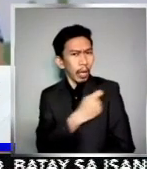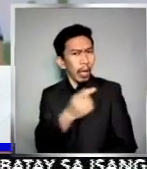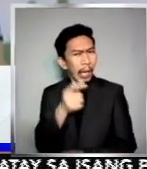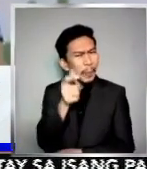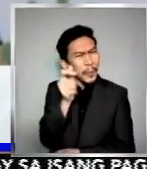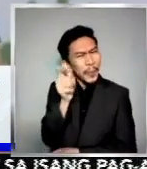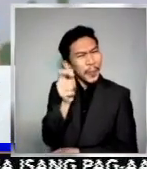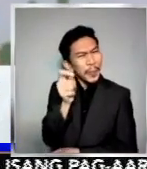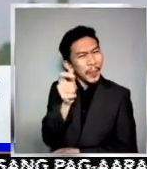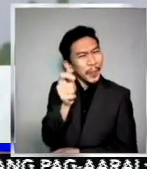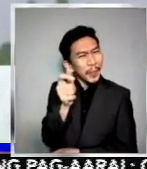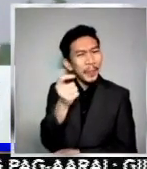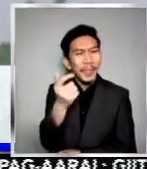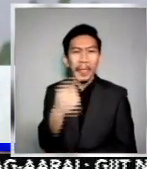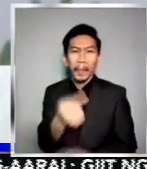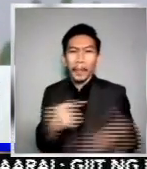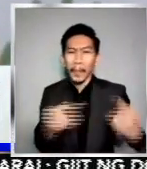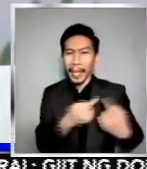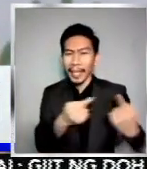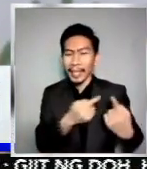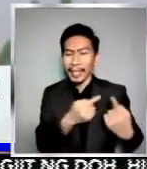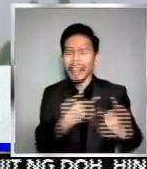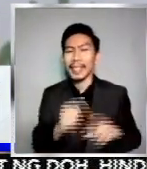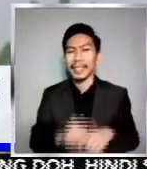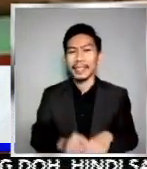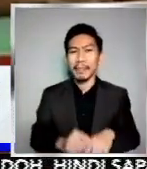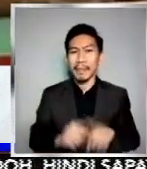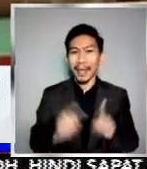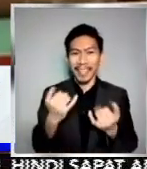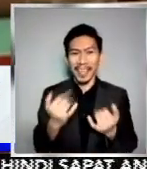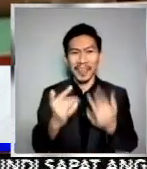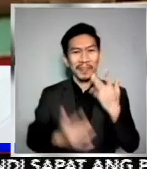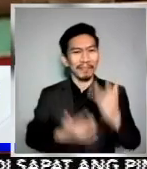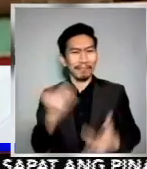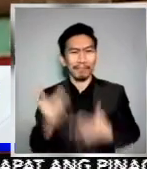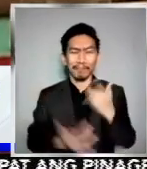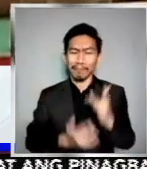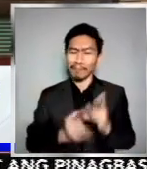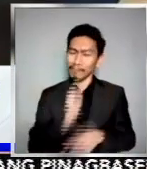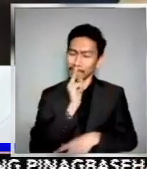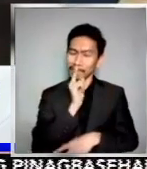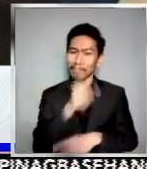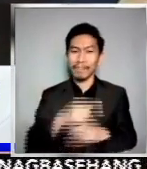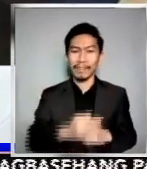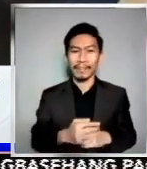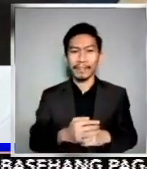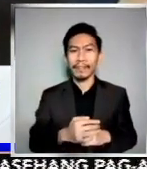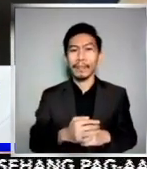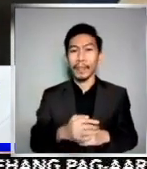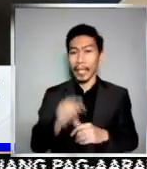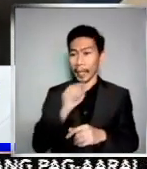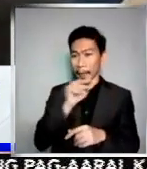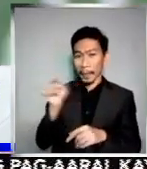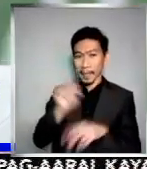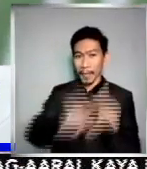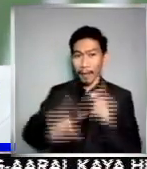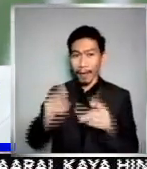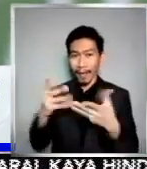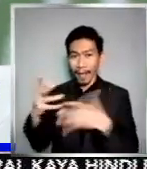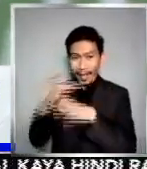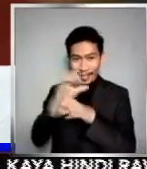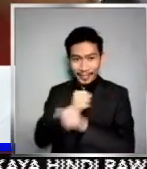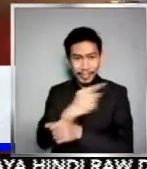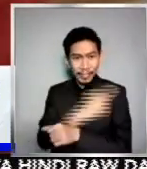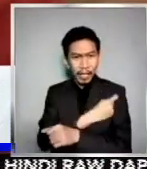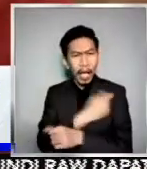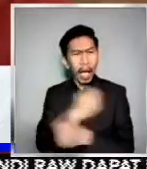okay, and elated actually, that's the right word there. Ayon sa mga naturukan, maliban sa konting sakit sa pagtusok ng karayom,